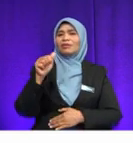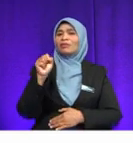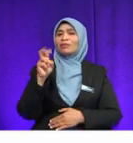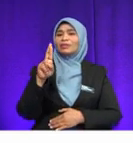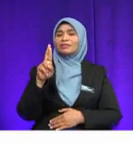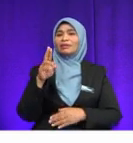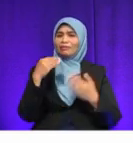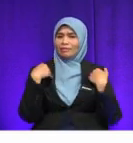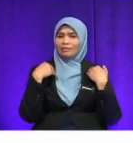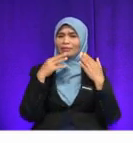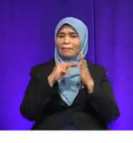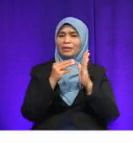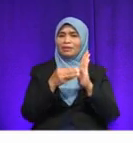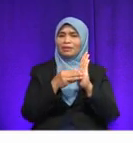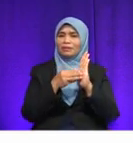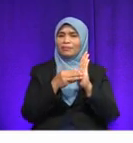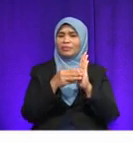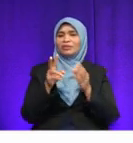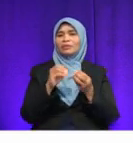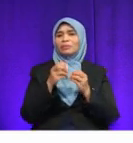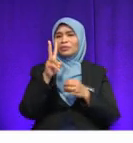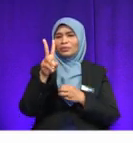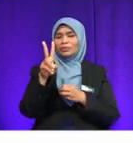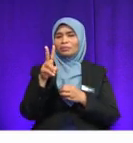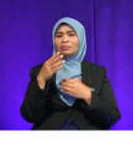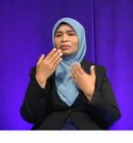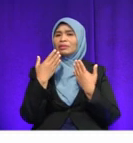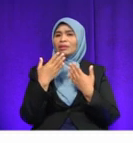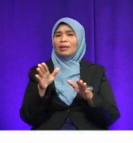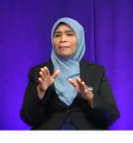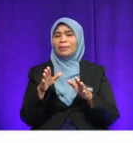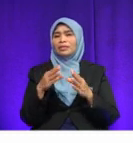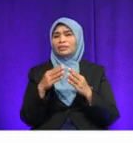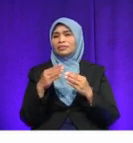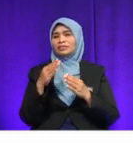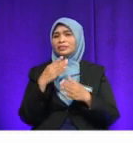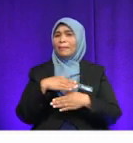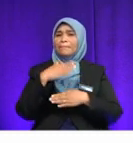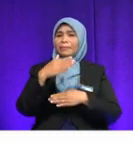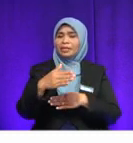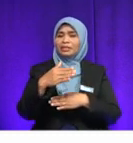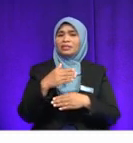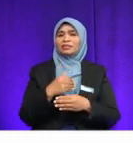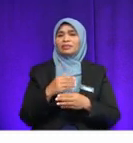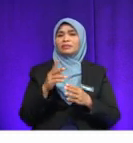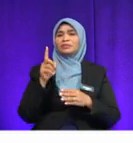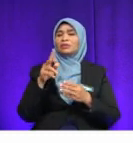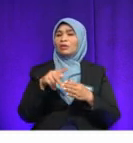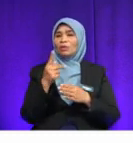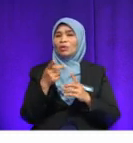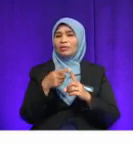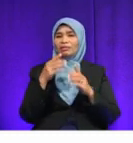musafir eh yang kedua telah melepas tempat tinggal dia kalau dia tidak pergi musafir karena